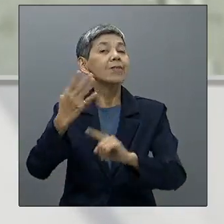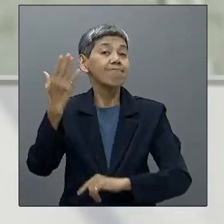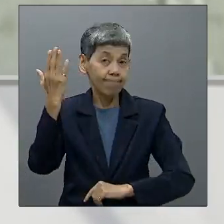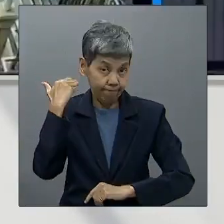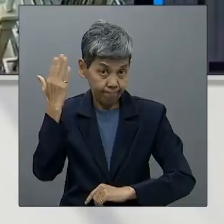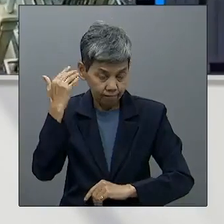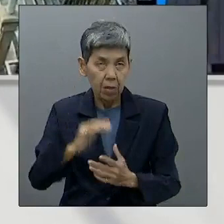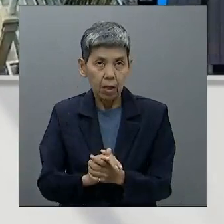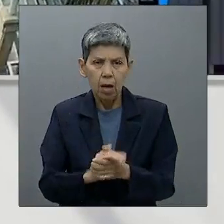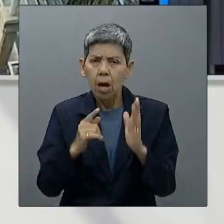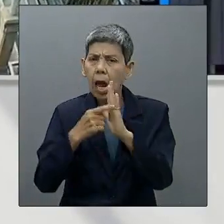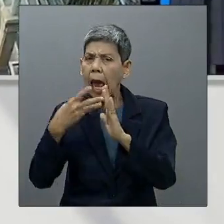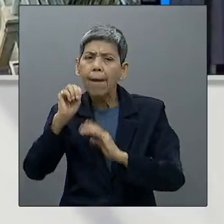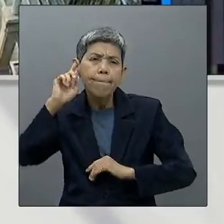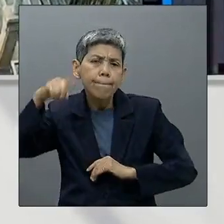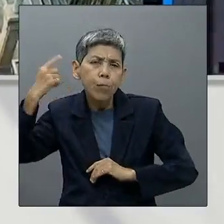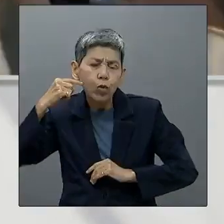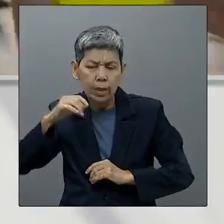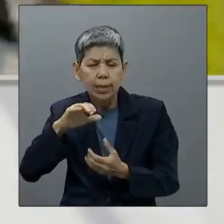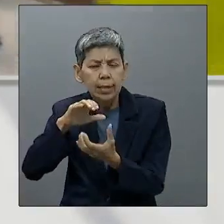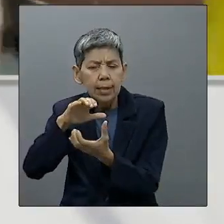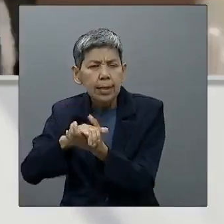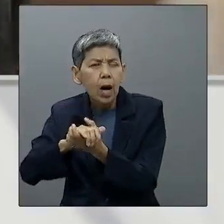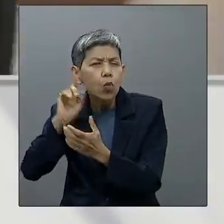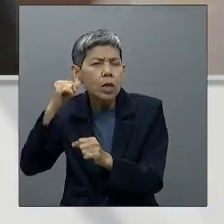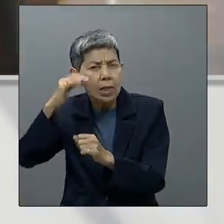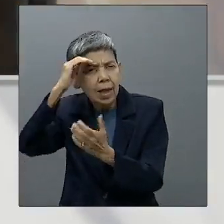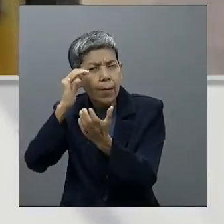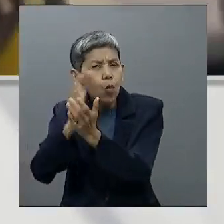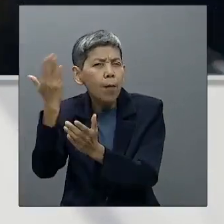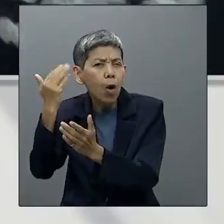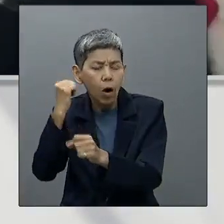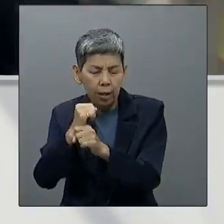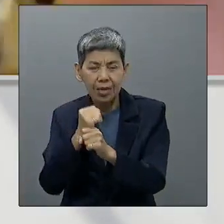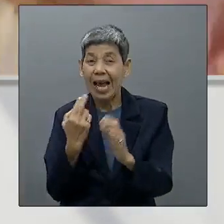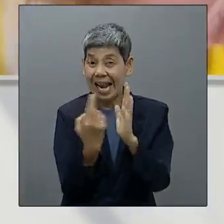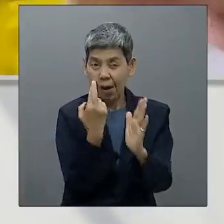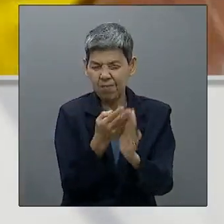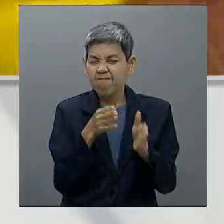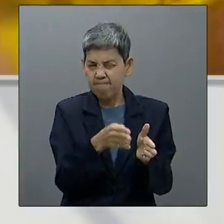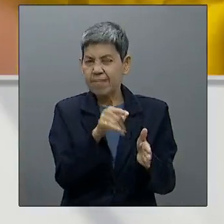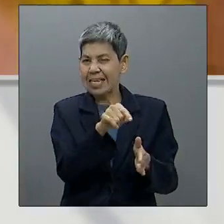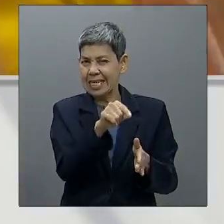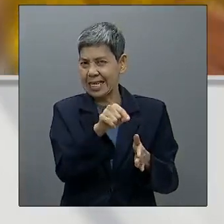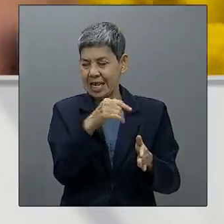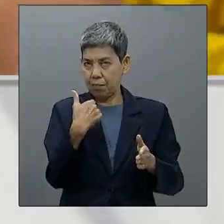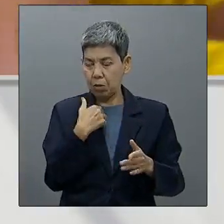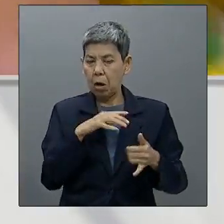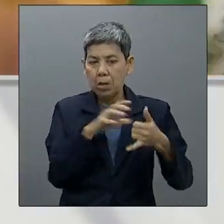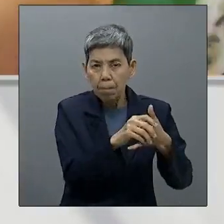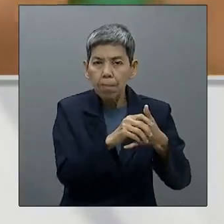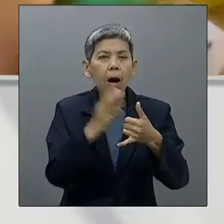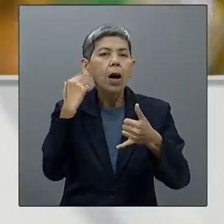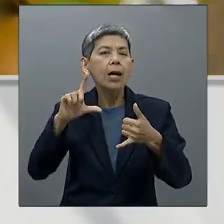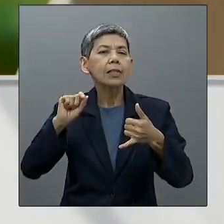และแอมป์สารัชอดีตภรรยาของนายตำรวจในจังหวัดราชบุรีเป็นผู้ต้องหาคนสำคัญถูกจับกุมเมื่อ